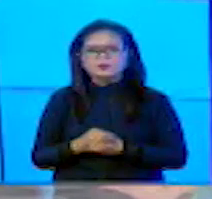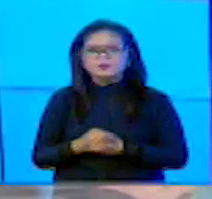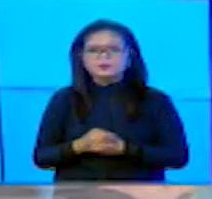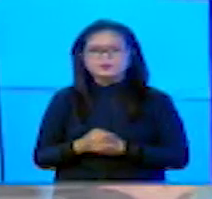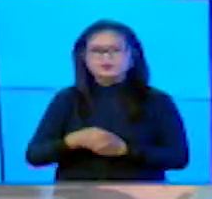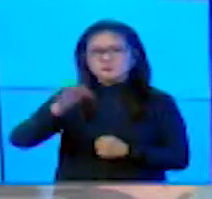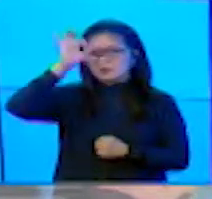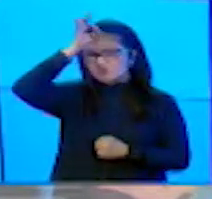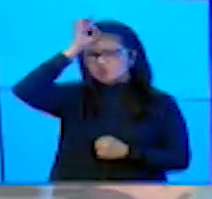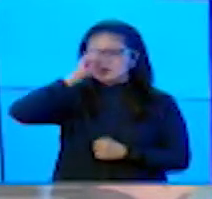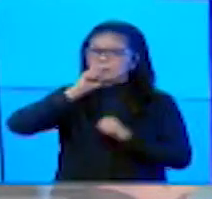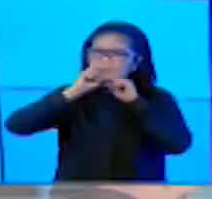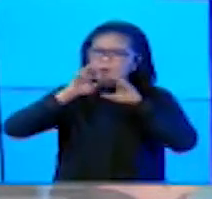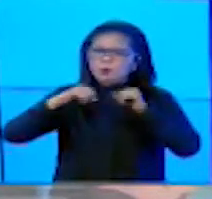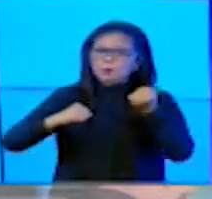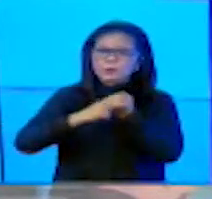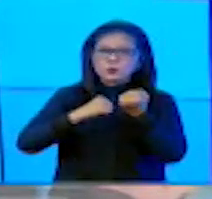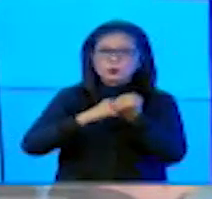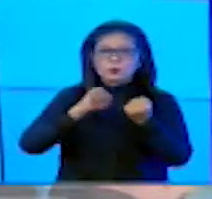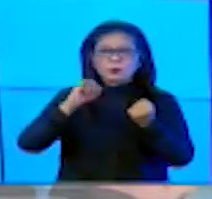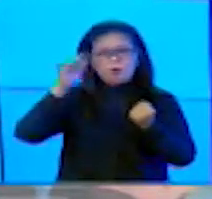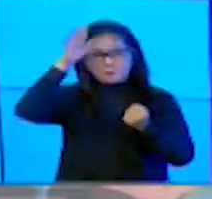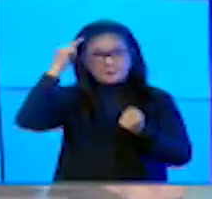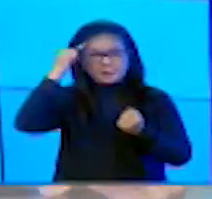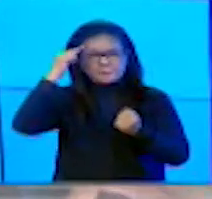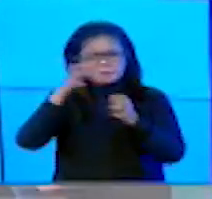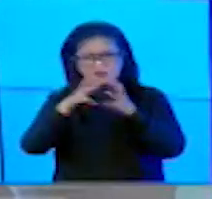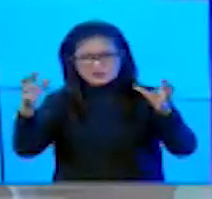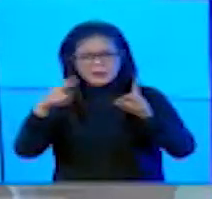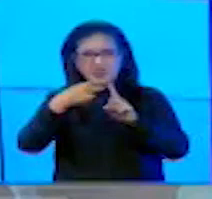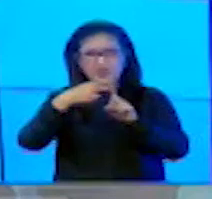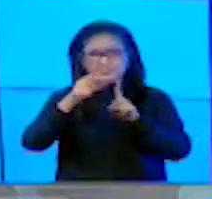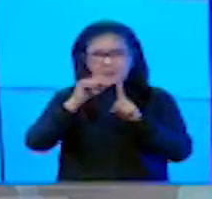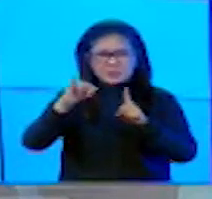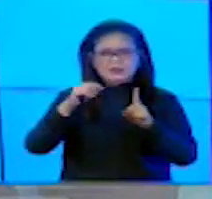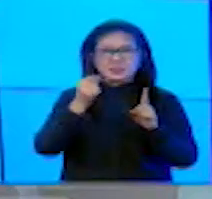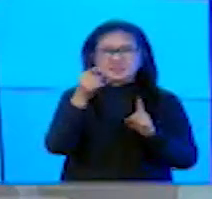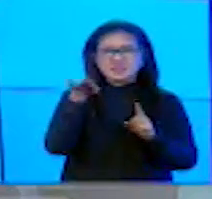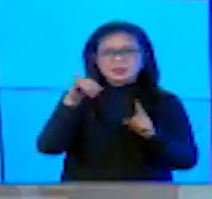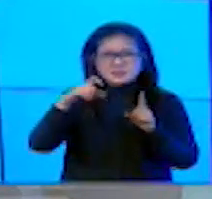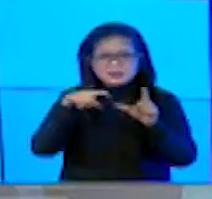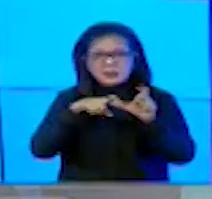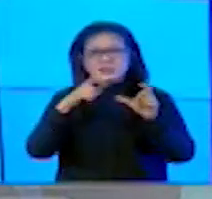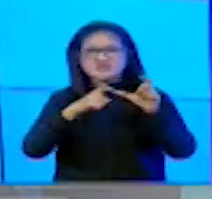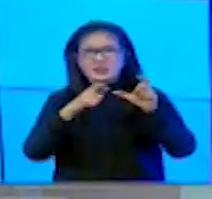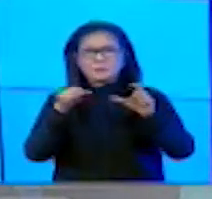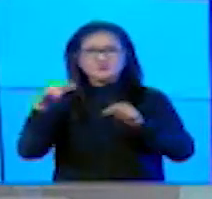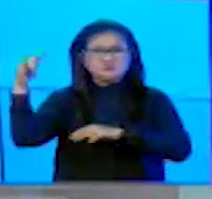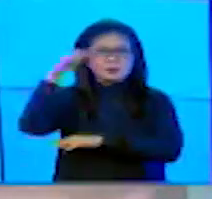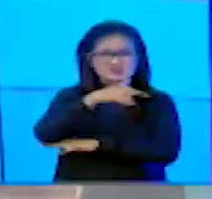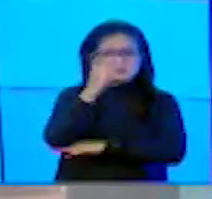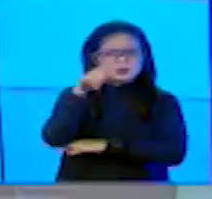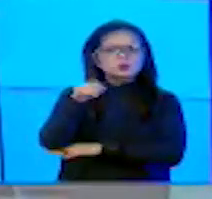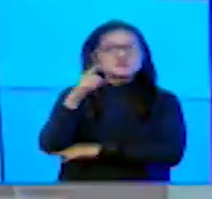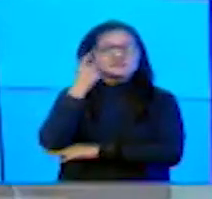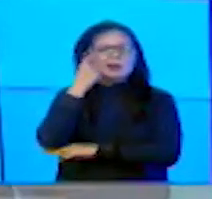setiap Polri mengimbau seluruh pendukung harizi hop untuk tertib saat menjemput di bandara soekarno-hatta Tangerang Banten pada Selasa besok